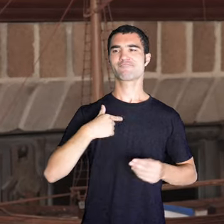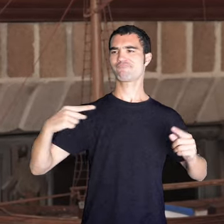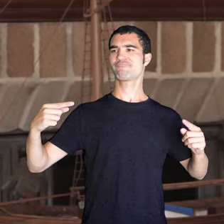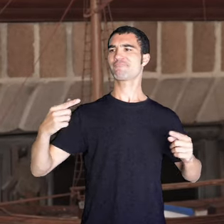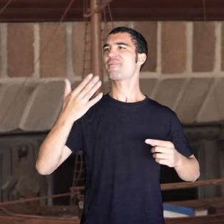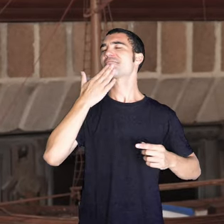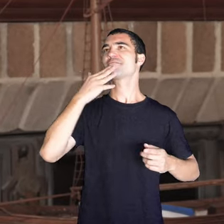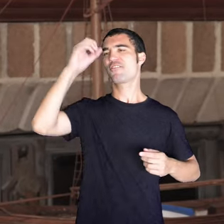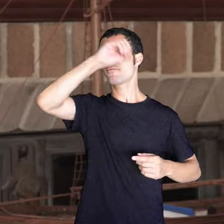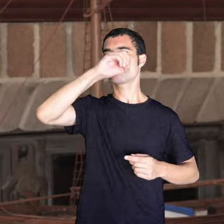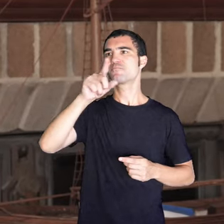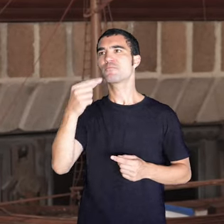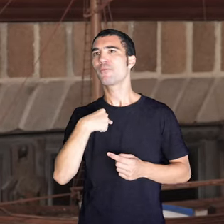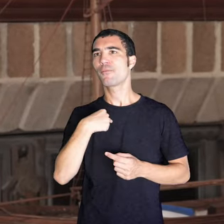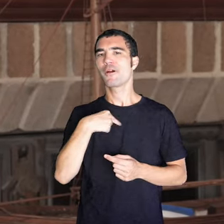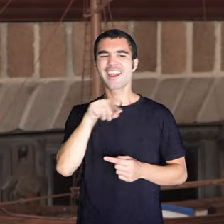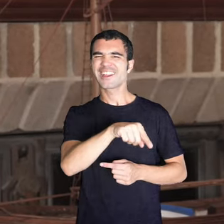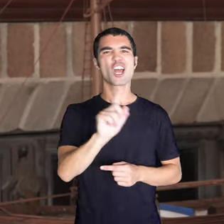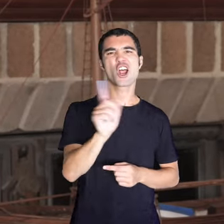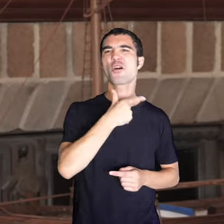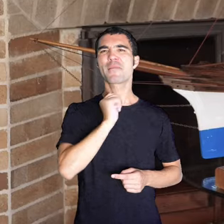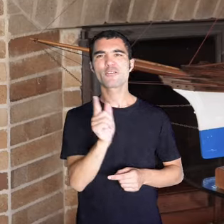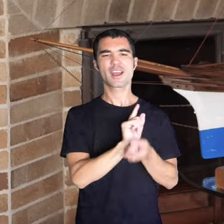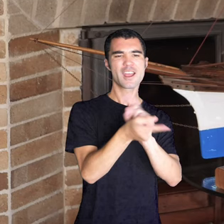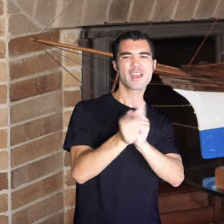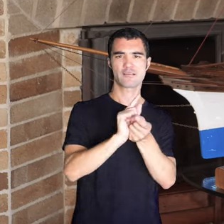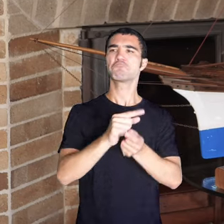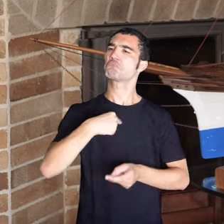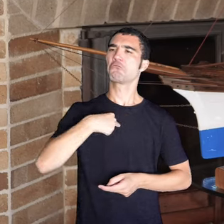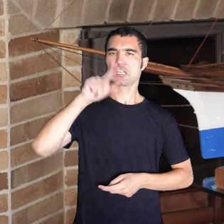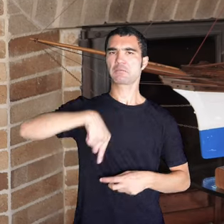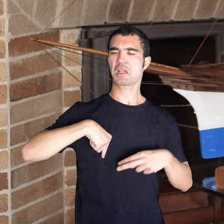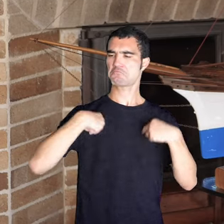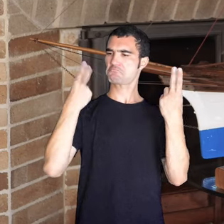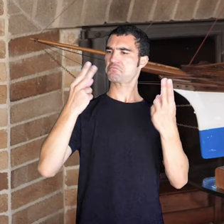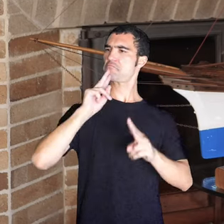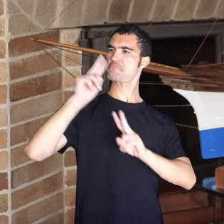s'havia de modificar o això, pues, també.